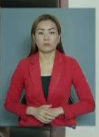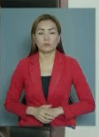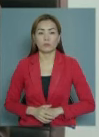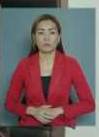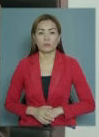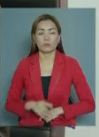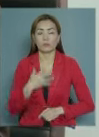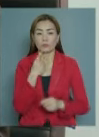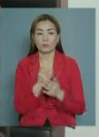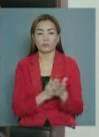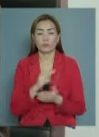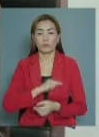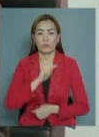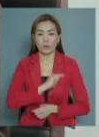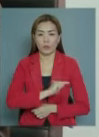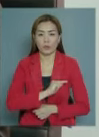өздерінің қызметкерлері үшін